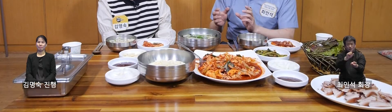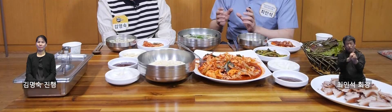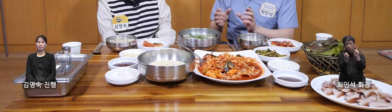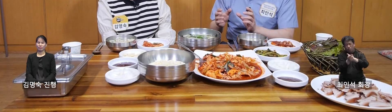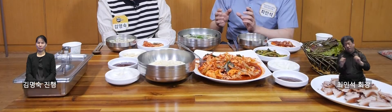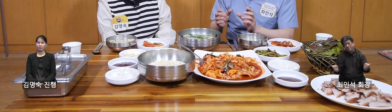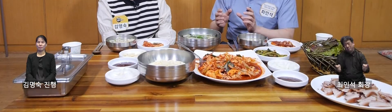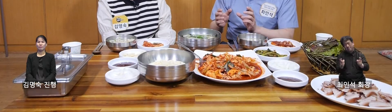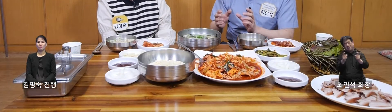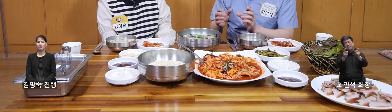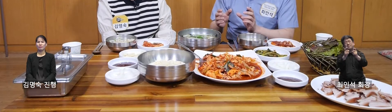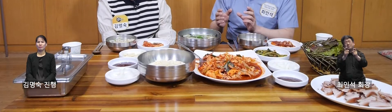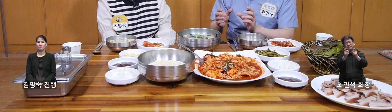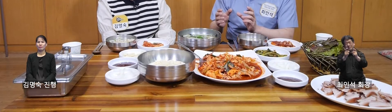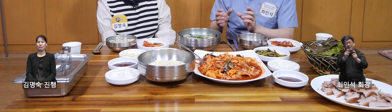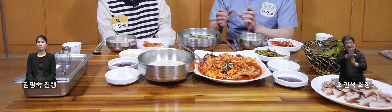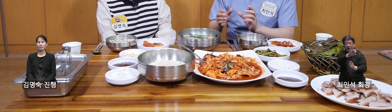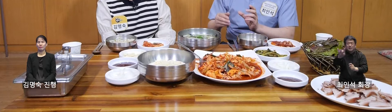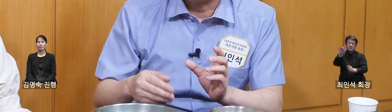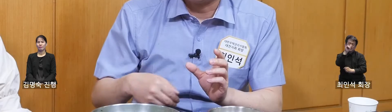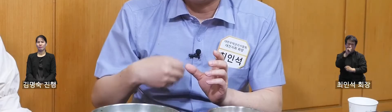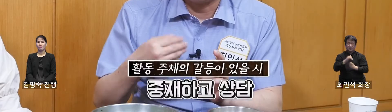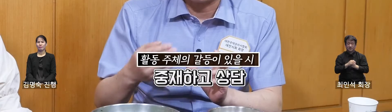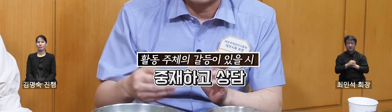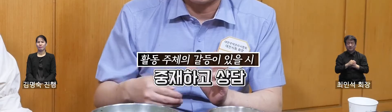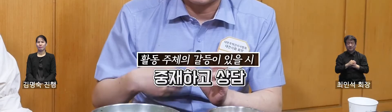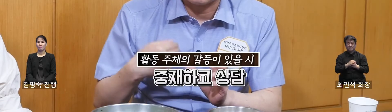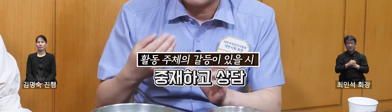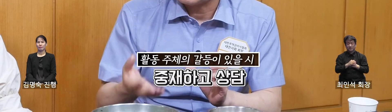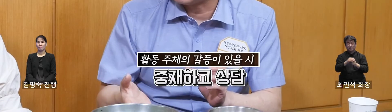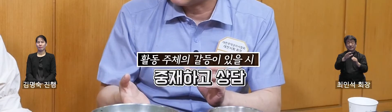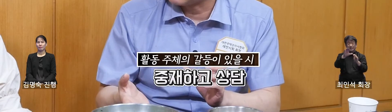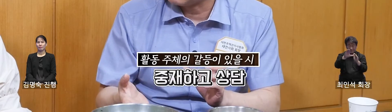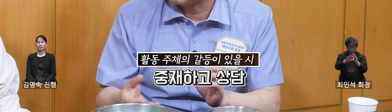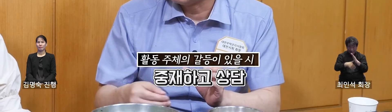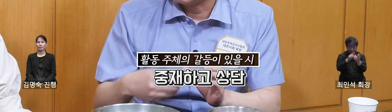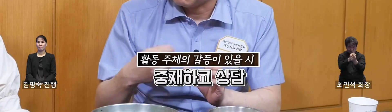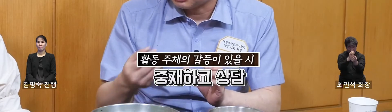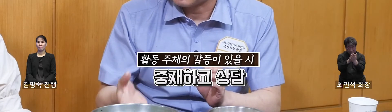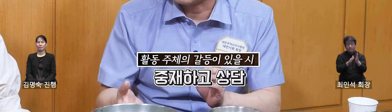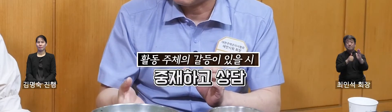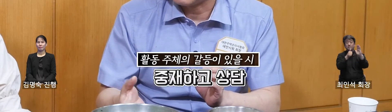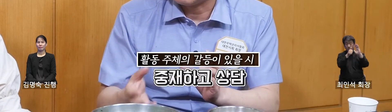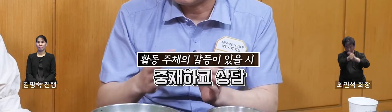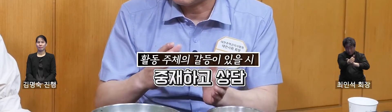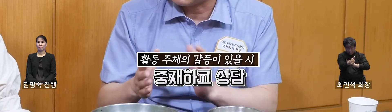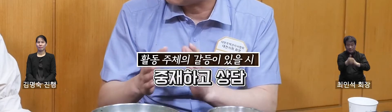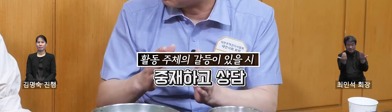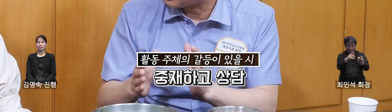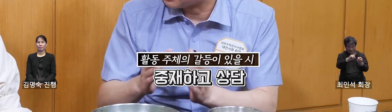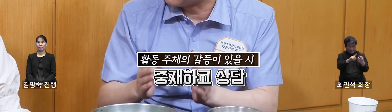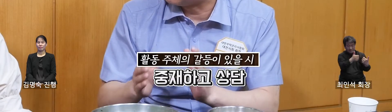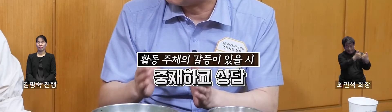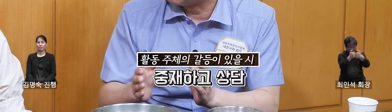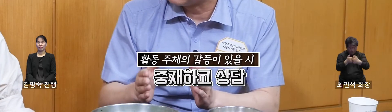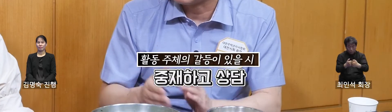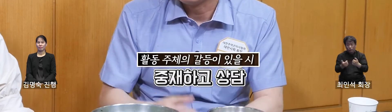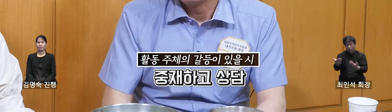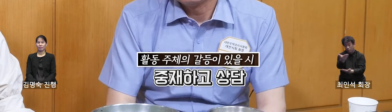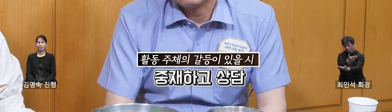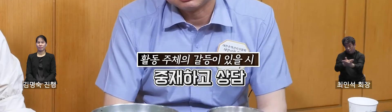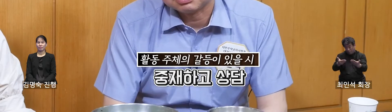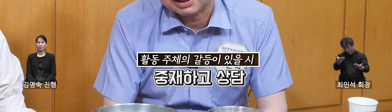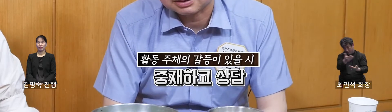다툼 같은 게 좀 있는 게 일부 있어요. 그래서 그런 단지에 가서 현장에 가서 업무 상담을 해주고 또 이렇게 조화가 잘 되는 거